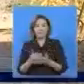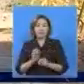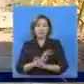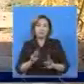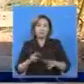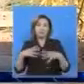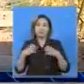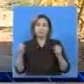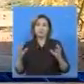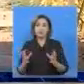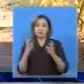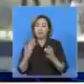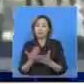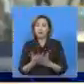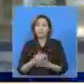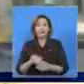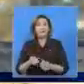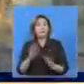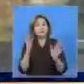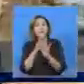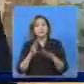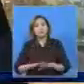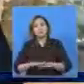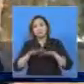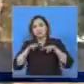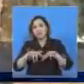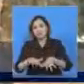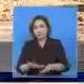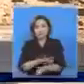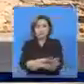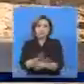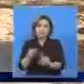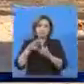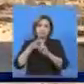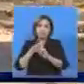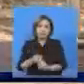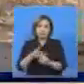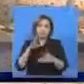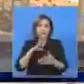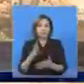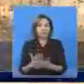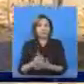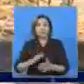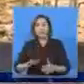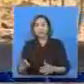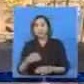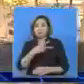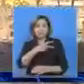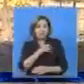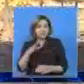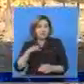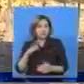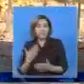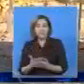Министерством здравоохранения актуализируется прогноз развития распространения коронавирусной инфекции с учетом охвата населения вакцинацией.